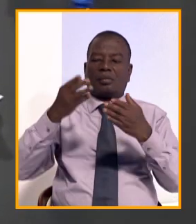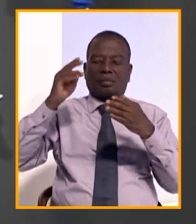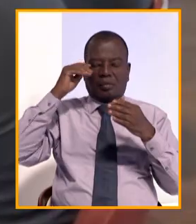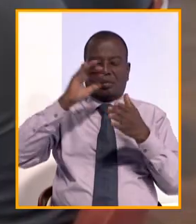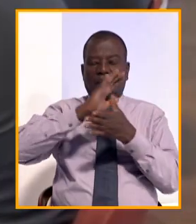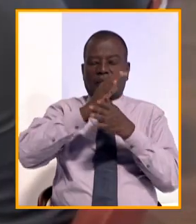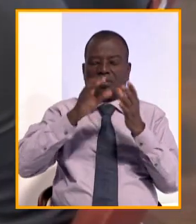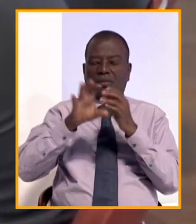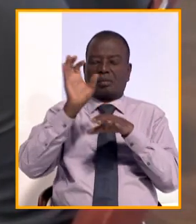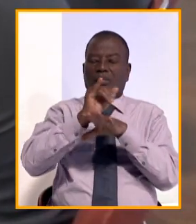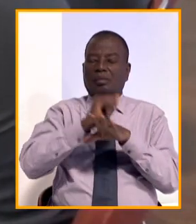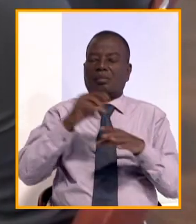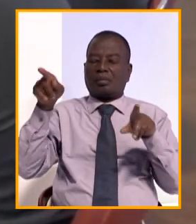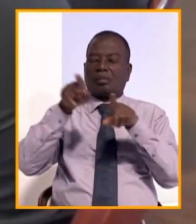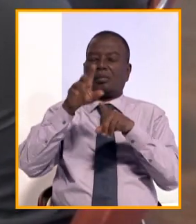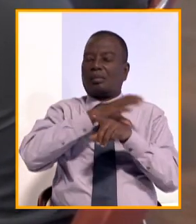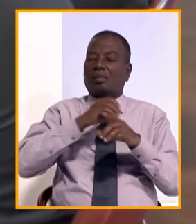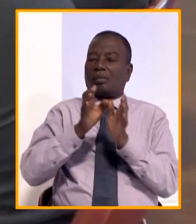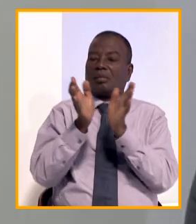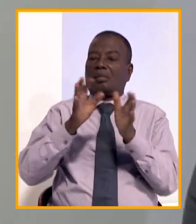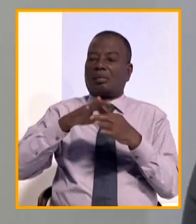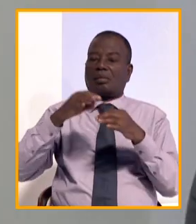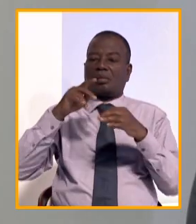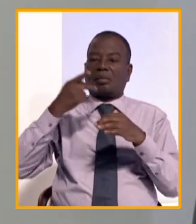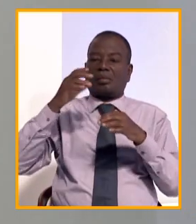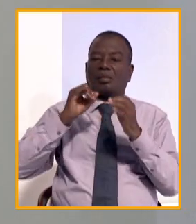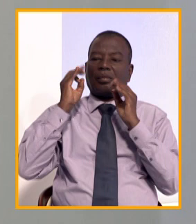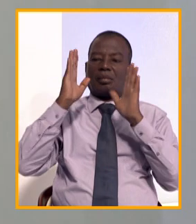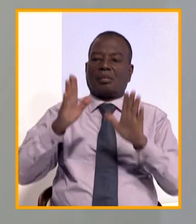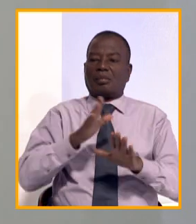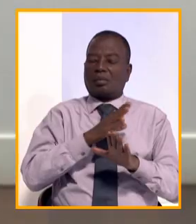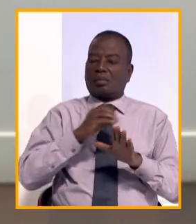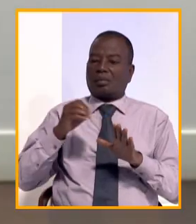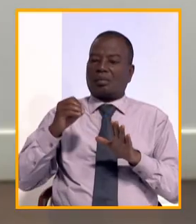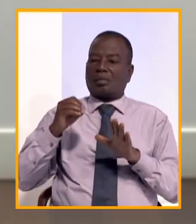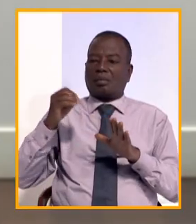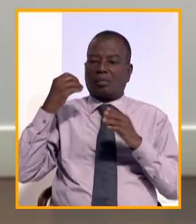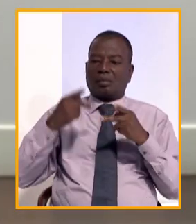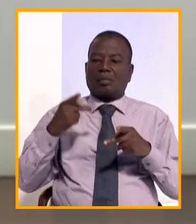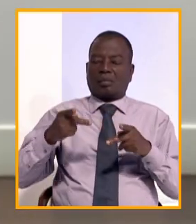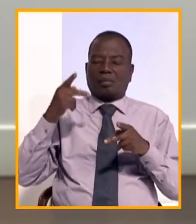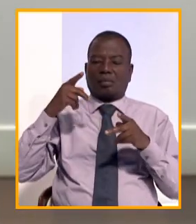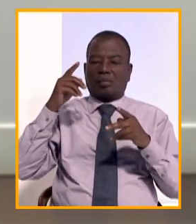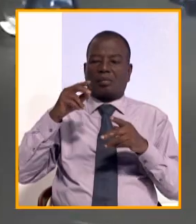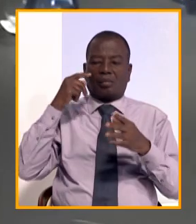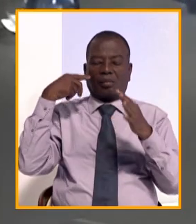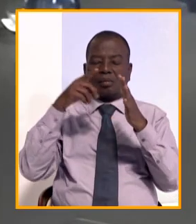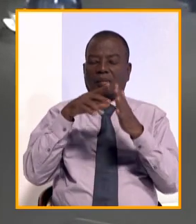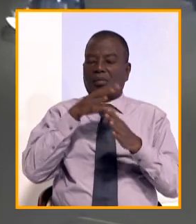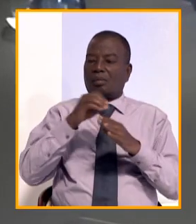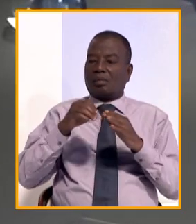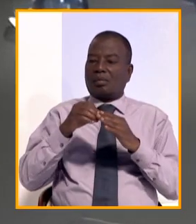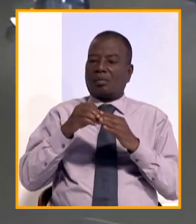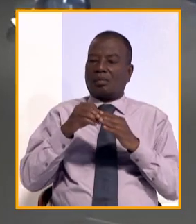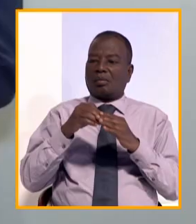à l'international. Également, des ouvertures pour le Parlement ivoirien et une présence remarquable dans les instances de décision et Assemblée